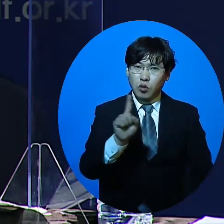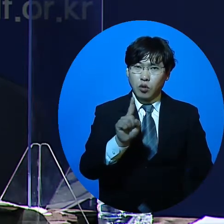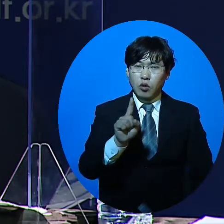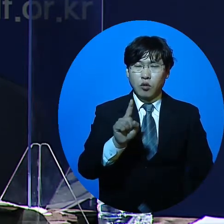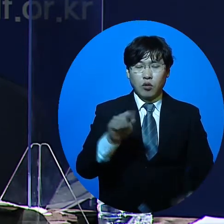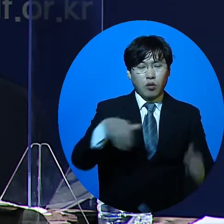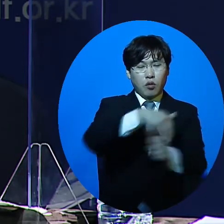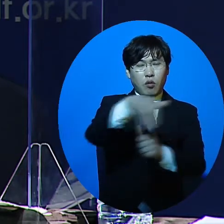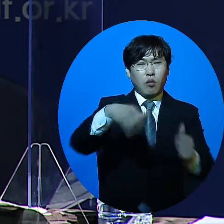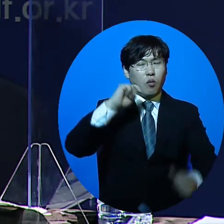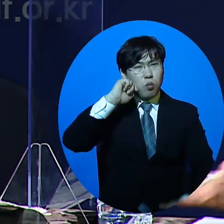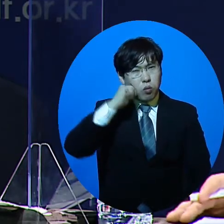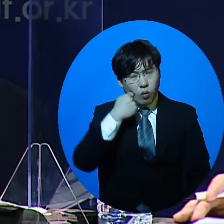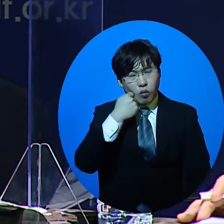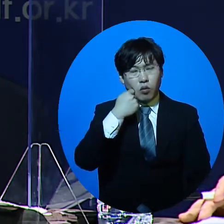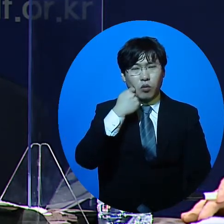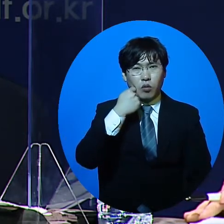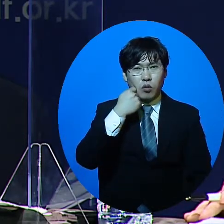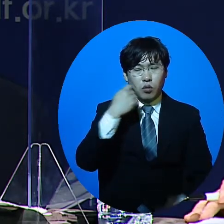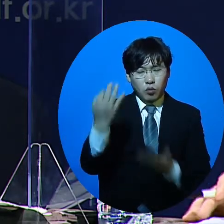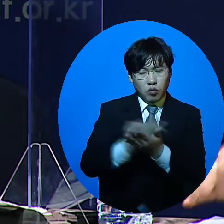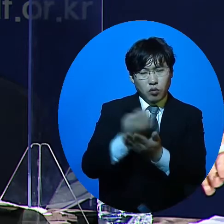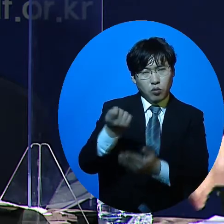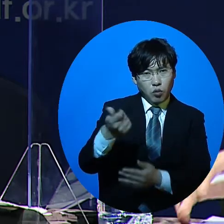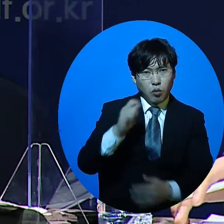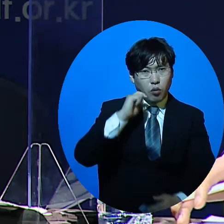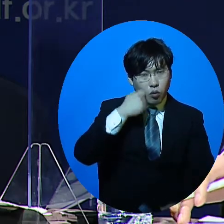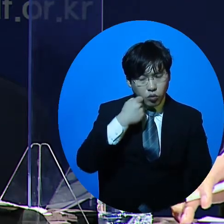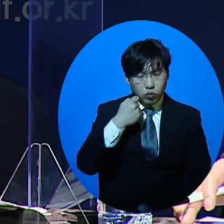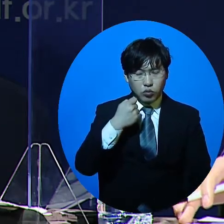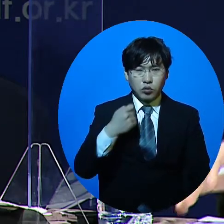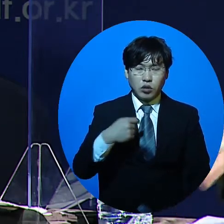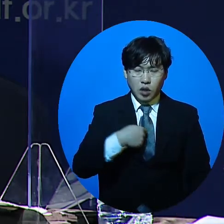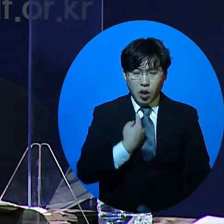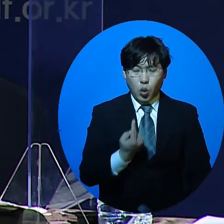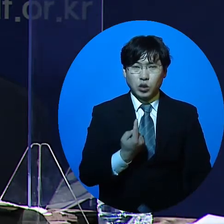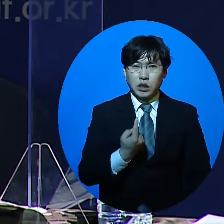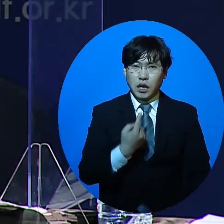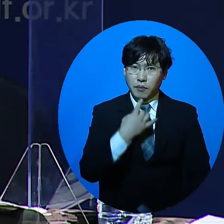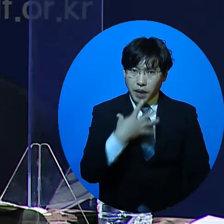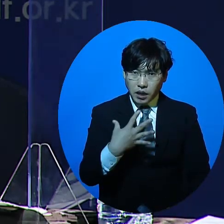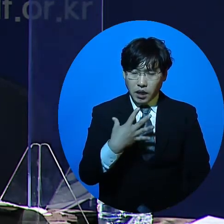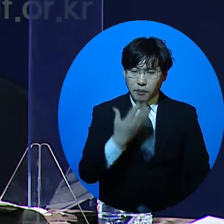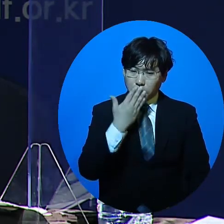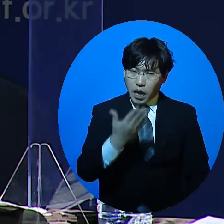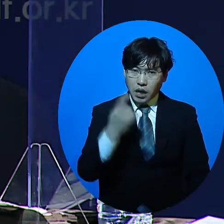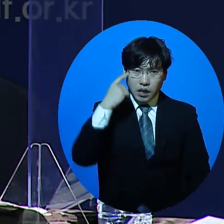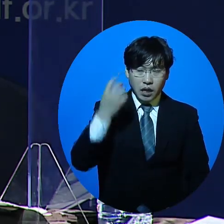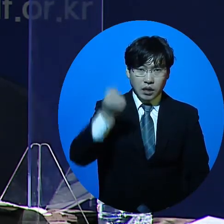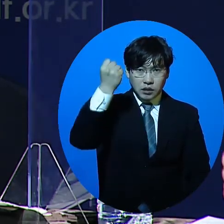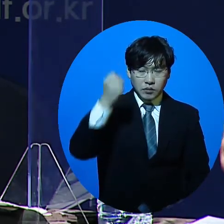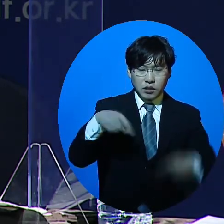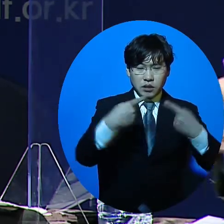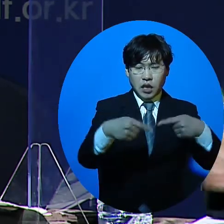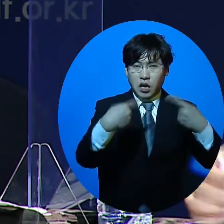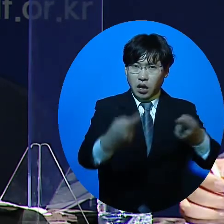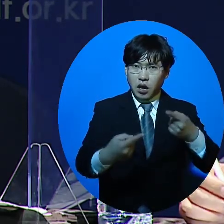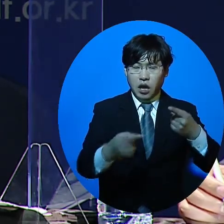너무나도 어려운 환경 속에서 장애인 스스로 자의지만 가지고 할 수 있었던 시기라고 볼 수 있습니다.